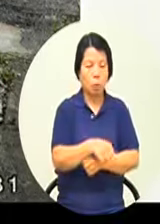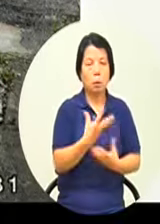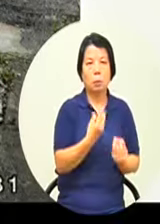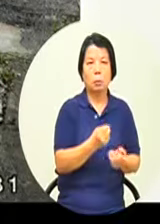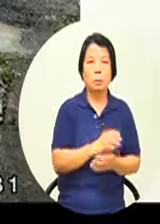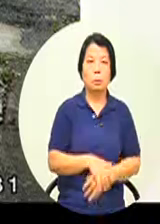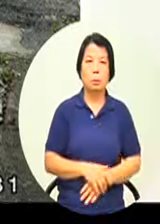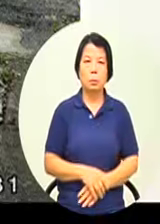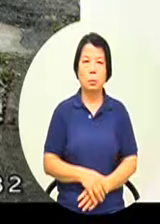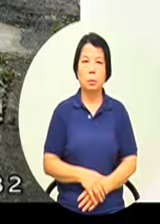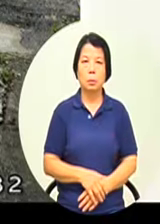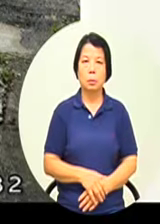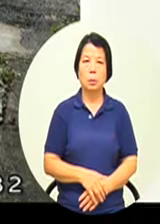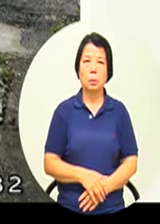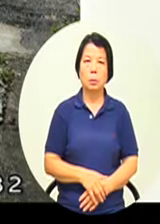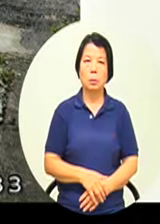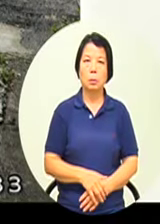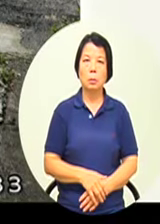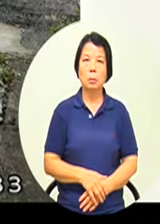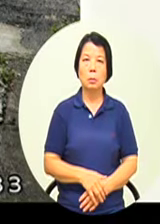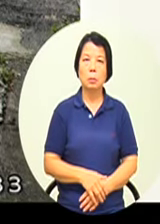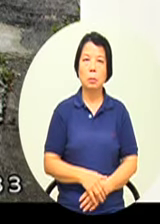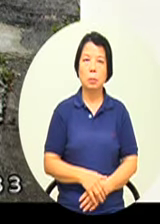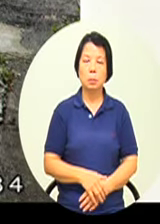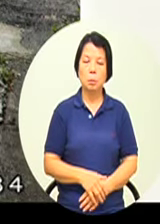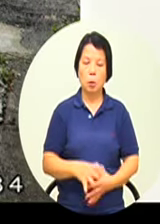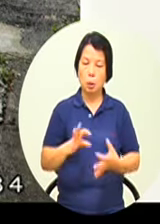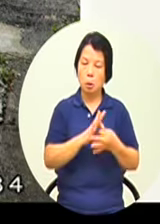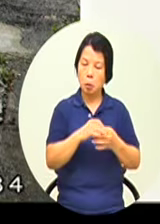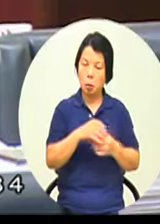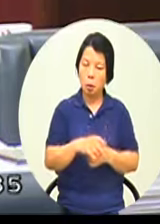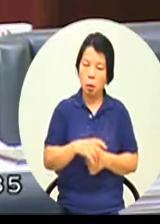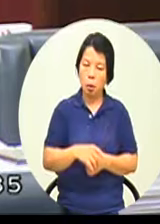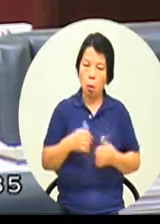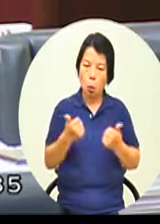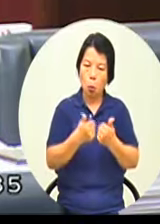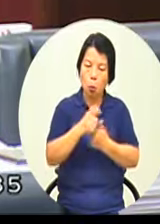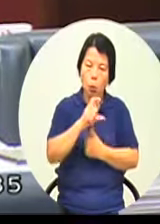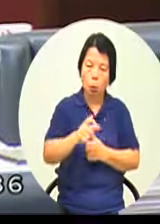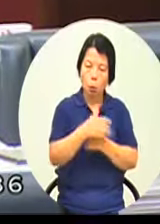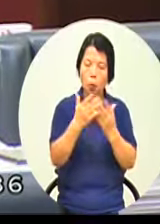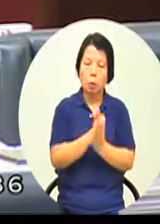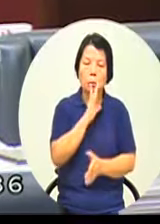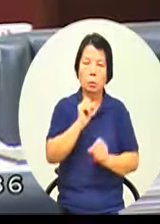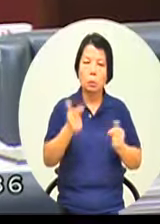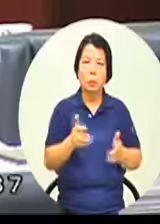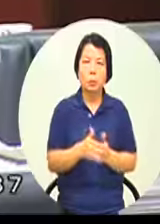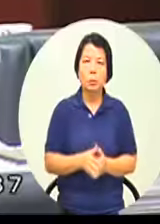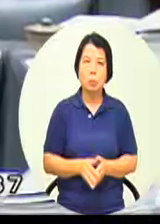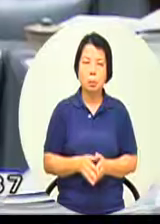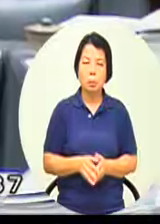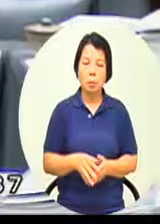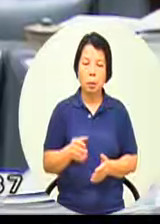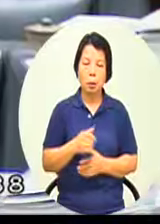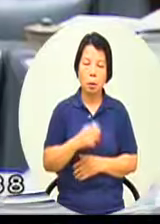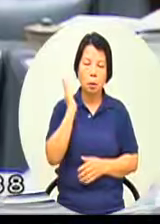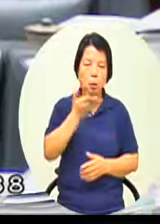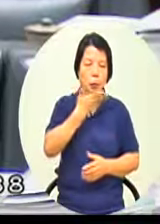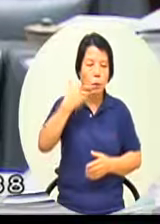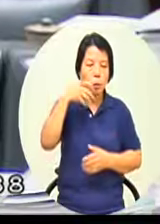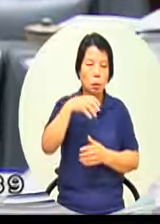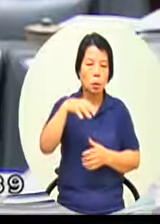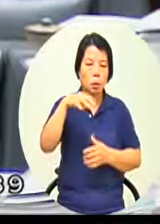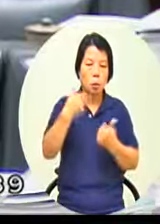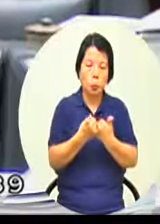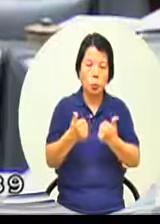这边这条啊。所以这个议题我想我给局长，你们到时候我们是不是还是约水利会到现场再看一下，